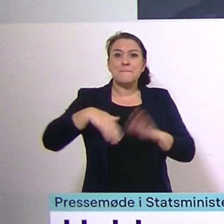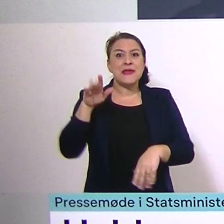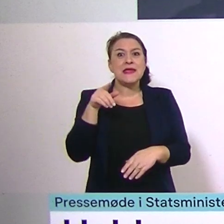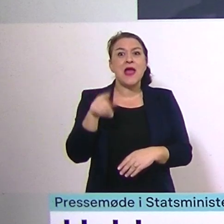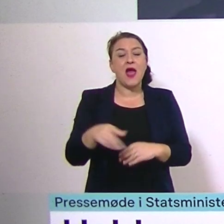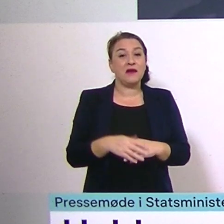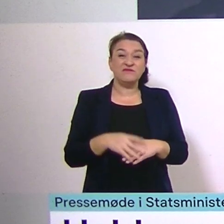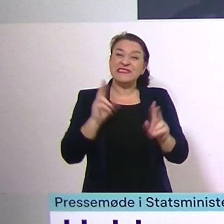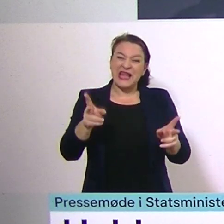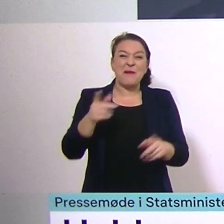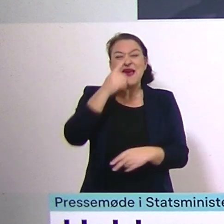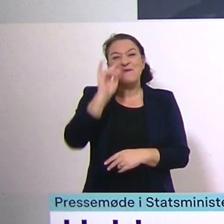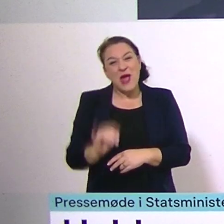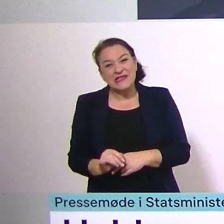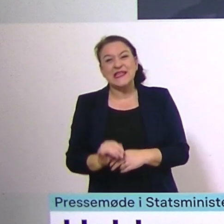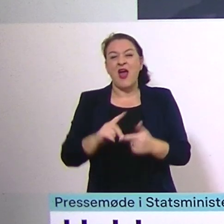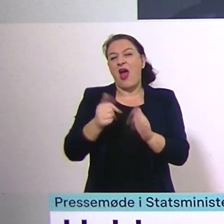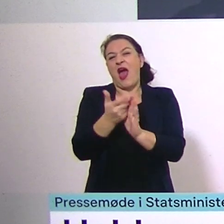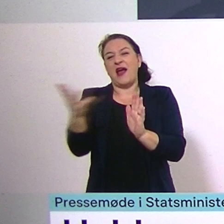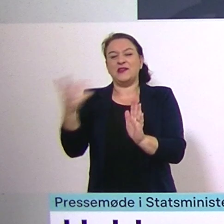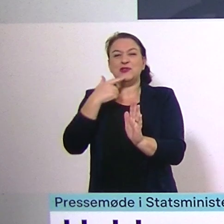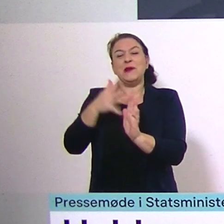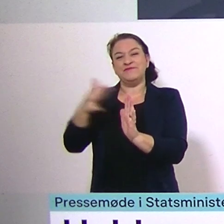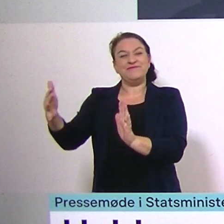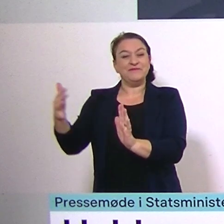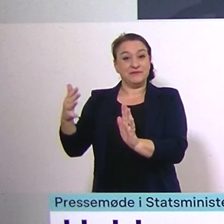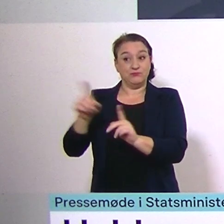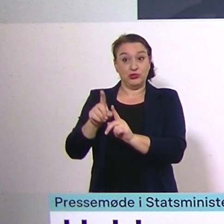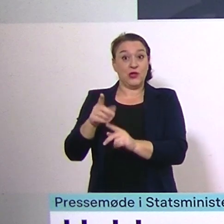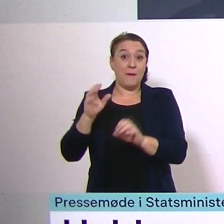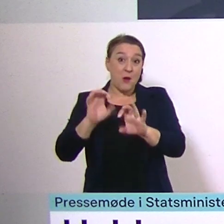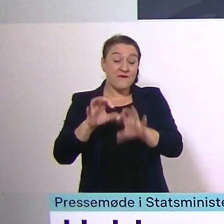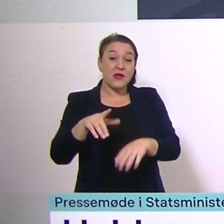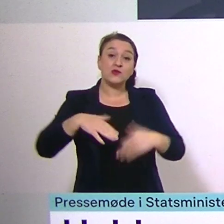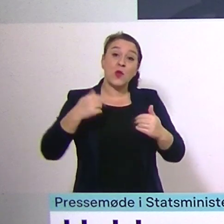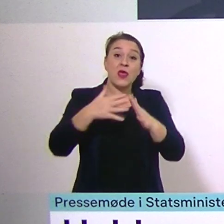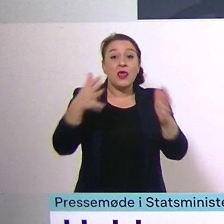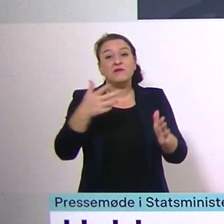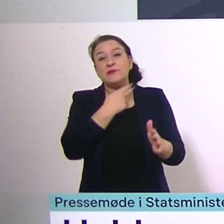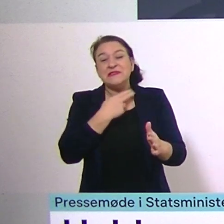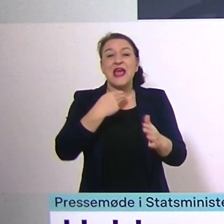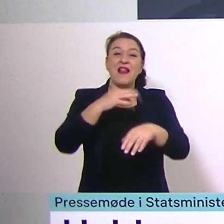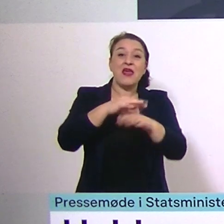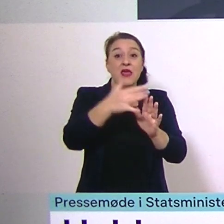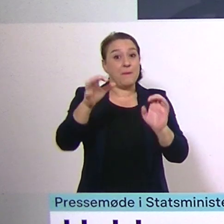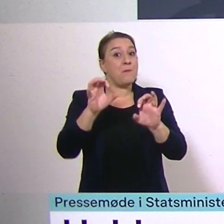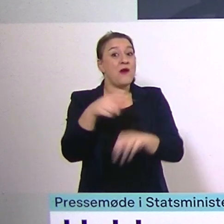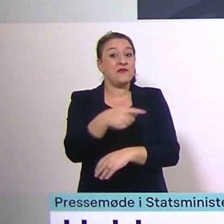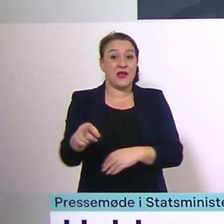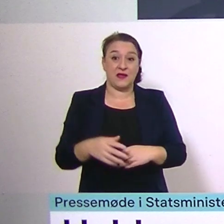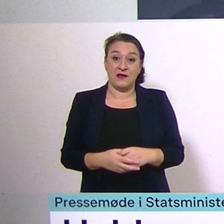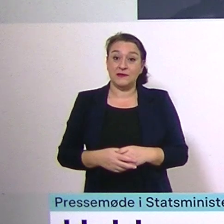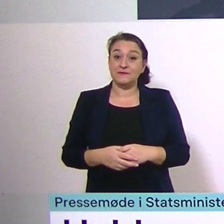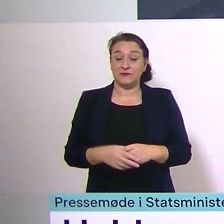andre sygdomme vil betyde en større belastning af sundhedsvæsenet. Samlet set vurderer Sundhedsstyrelsen, at